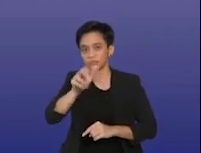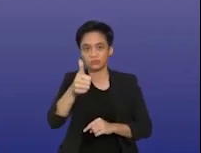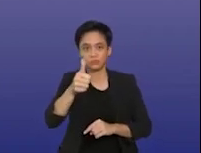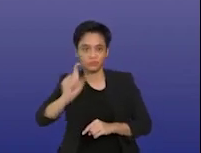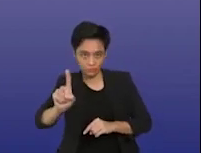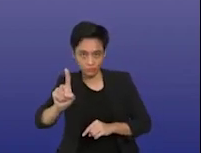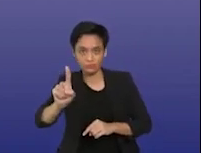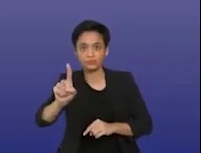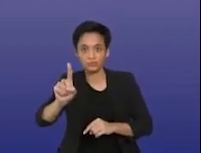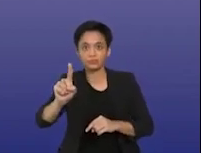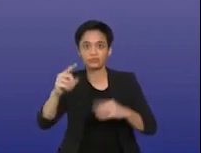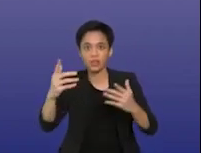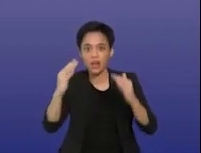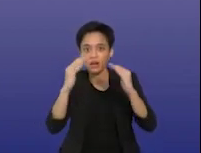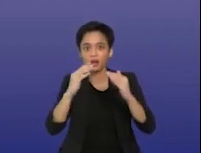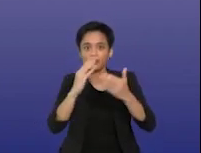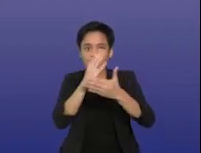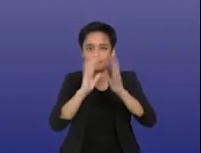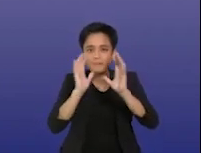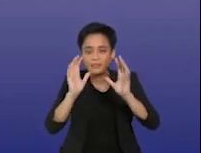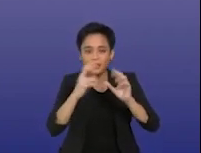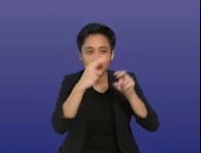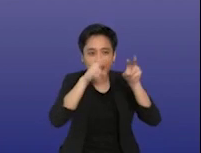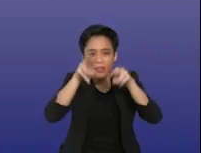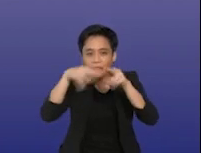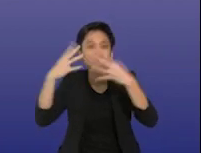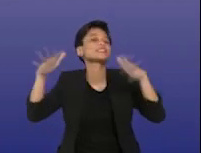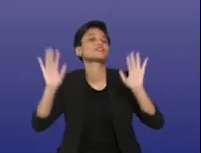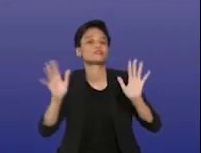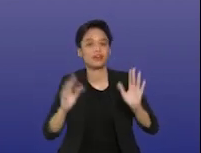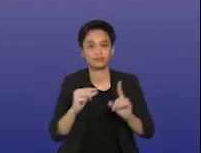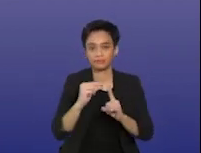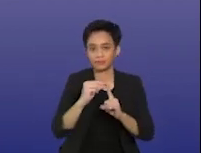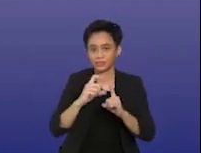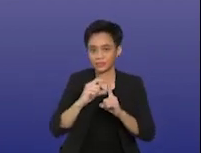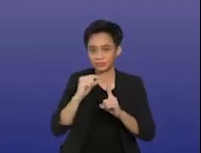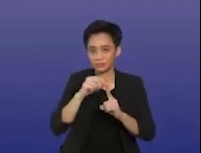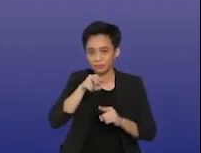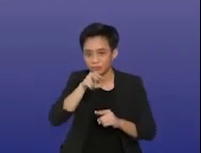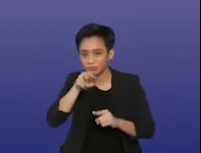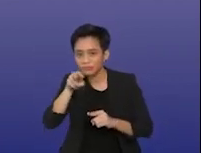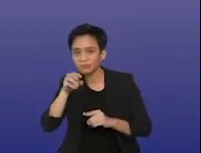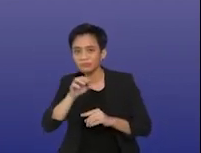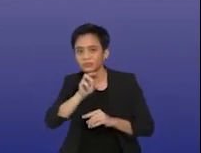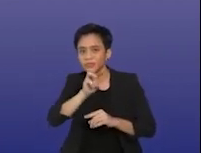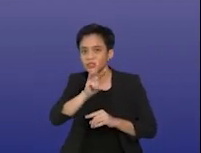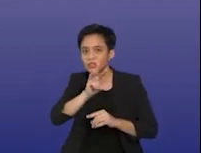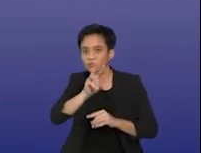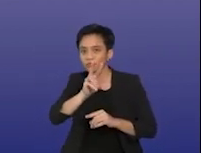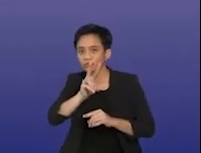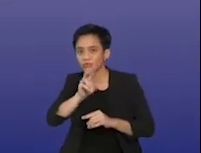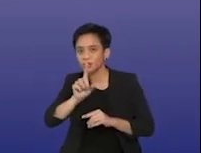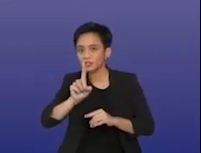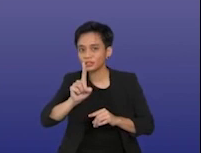1861 orang dimana sebagian besar sudah selesai pemantauan kasus wdp akumulasi adalah 30